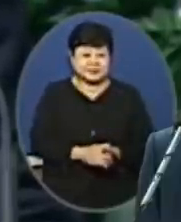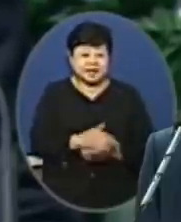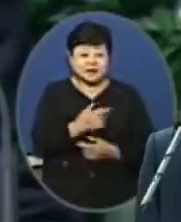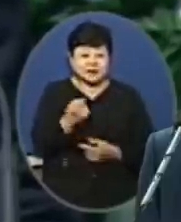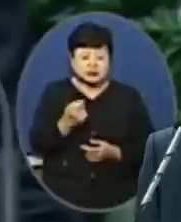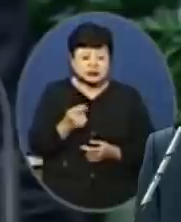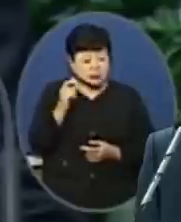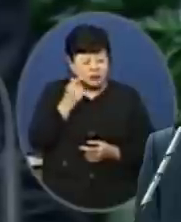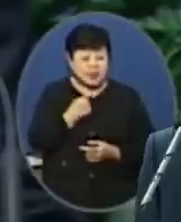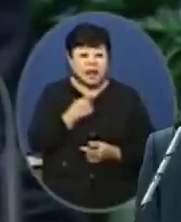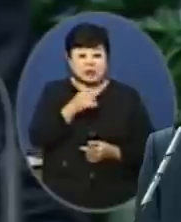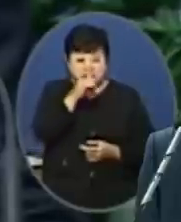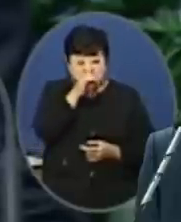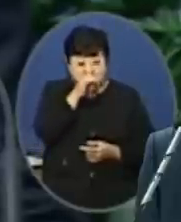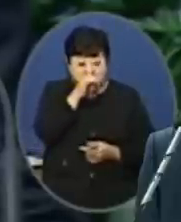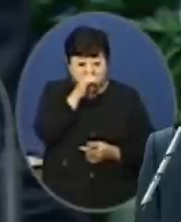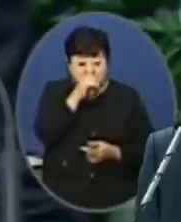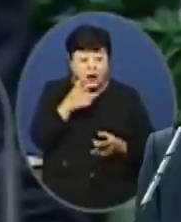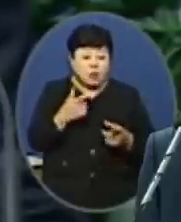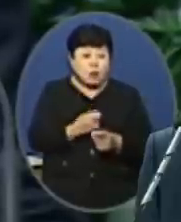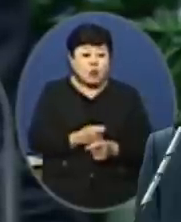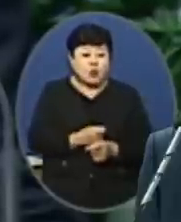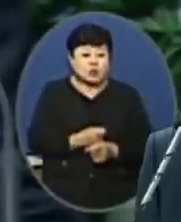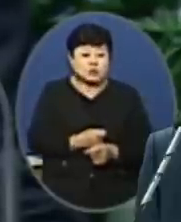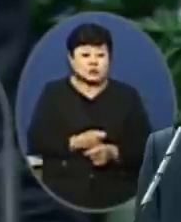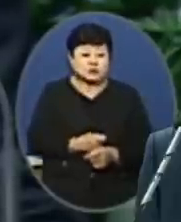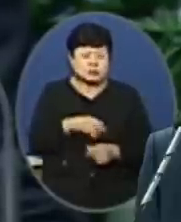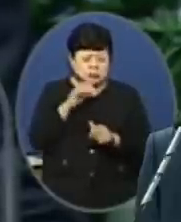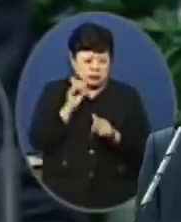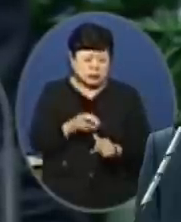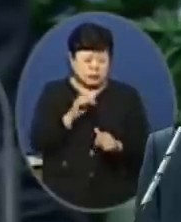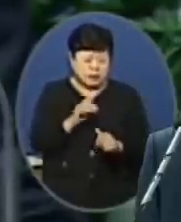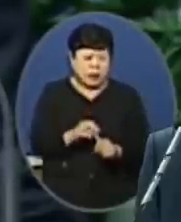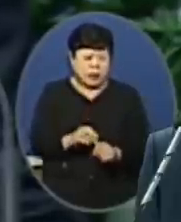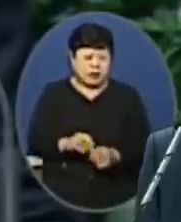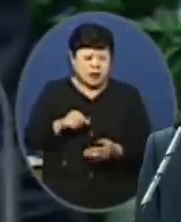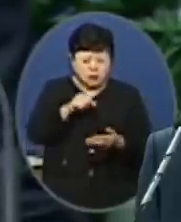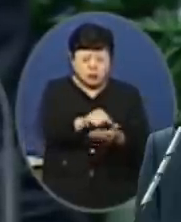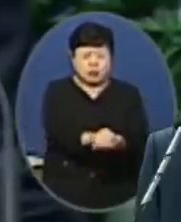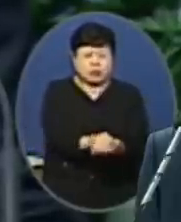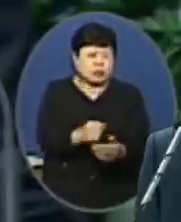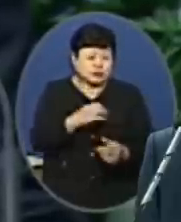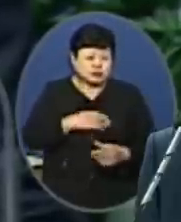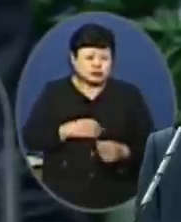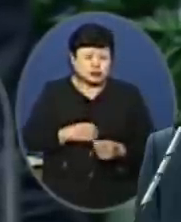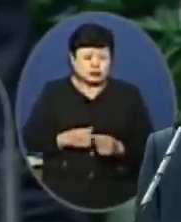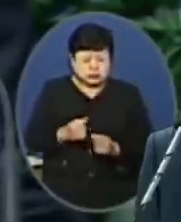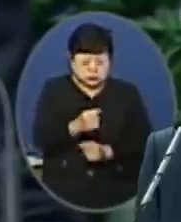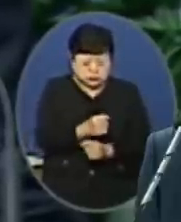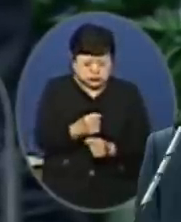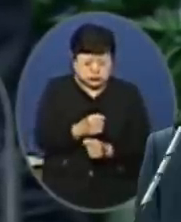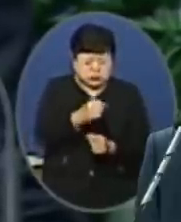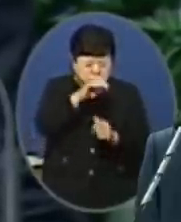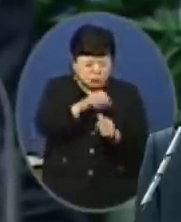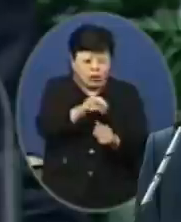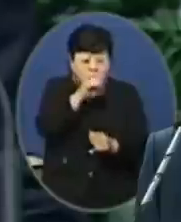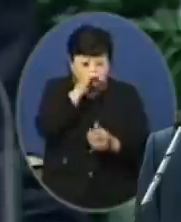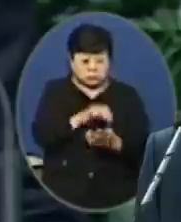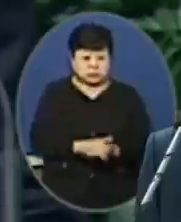어려움을 당하게 되는 것입니다. 원수의 협박과 공격이 두려움의 사슬로 우리 목을 조이는